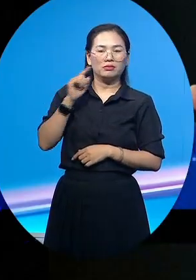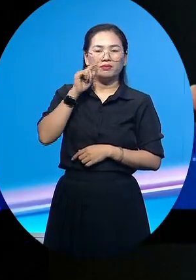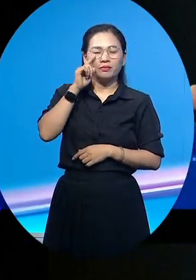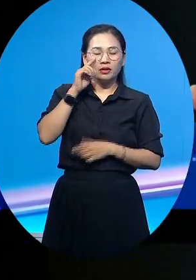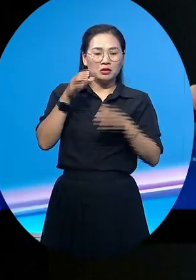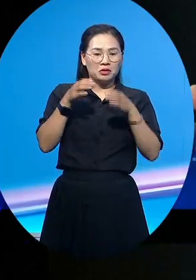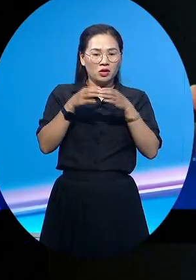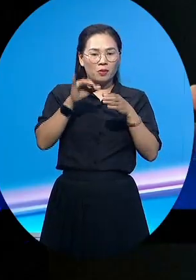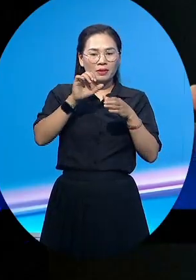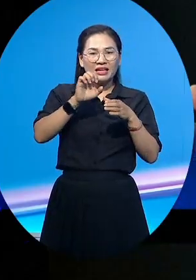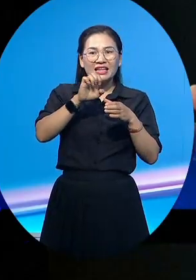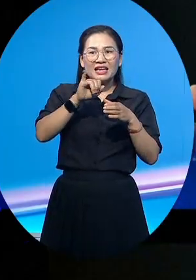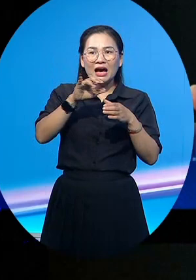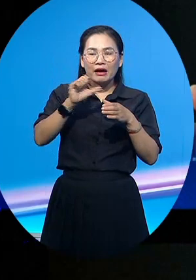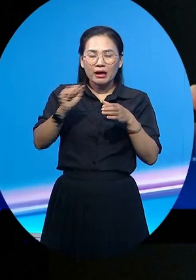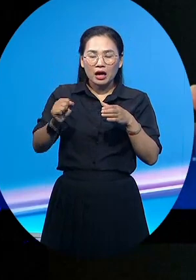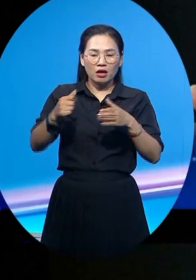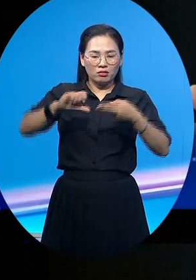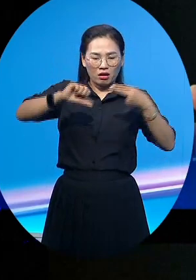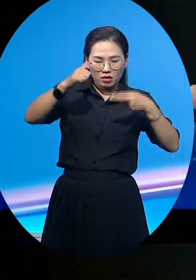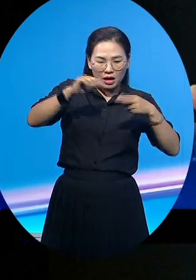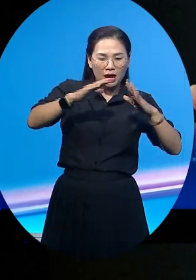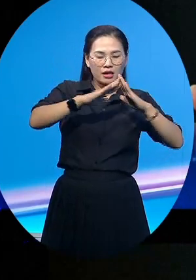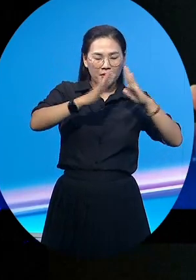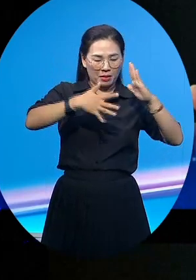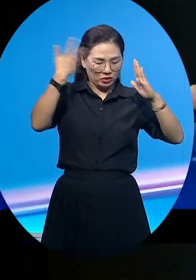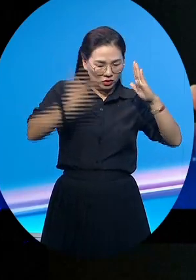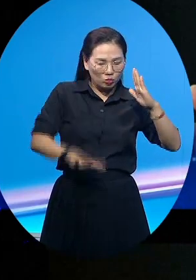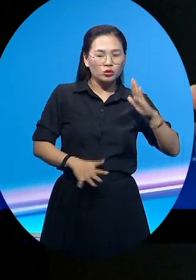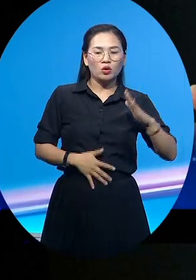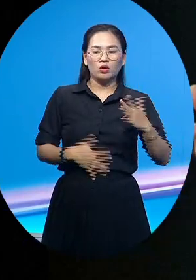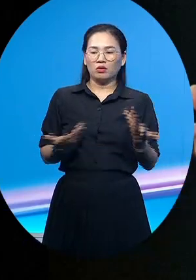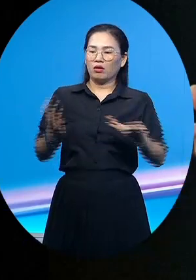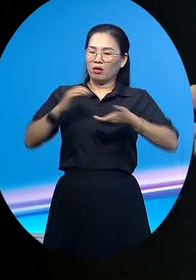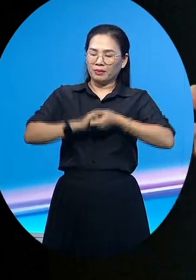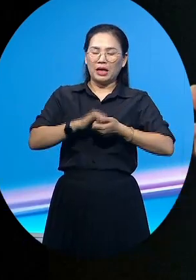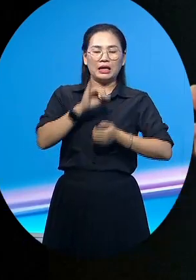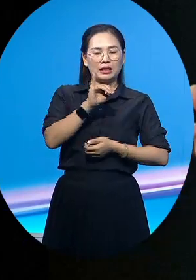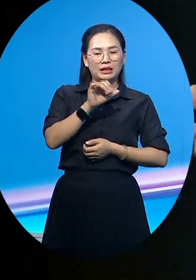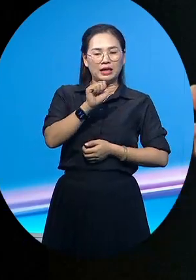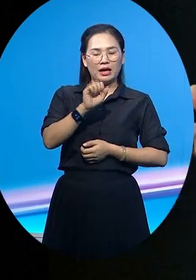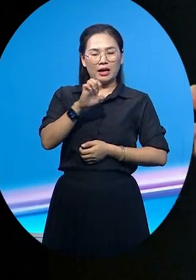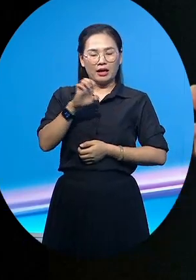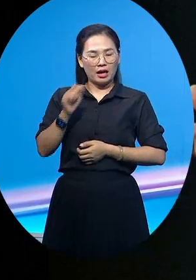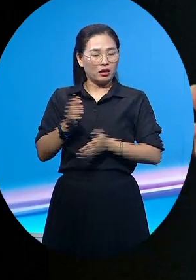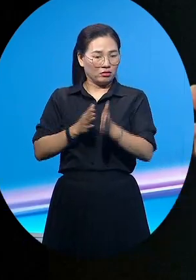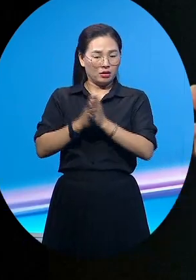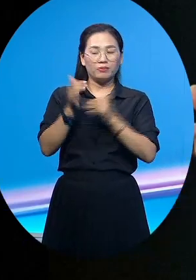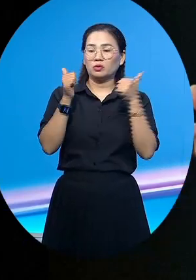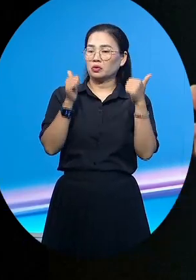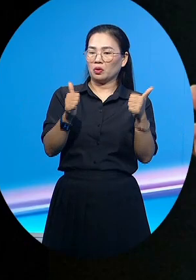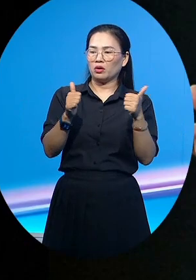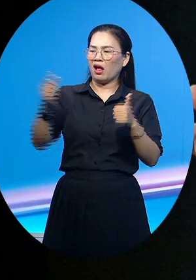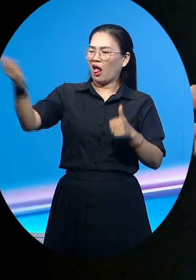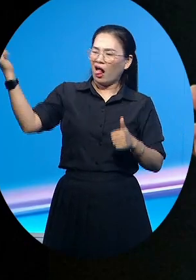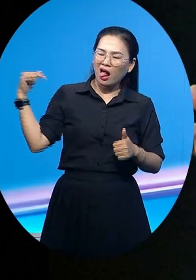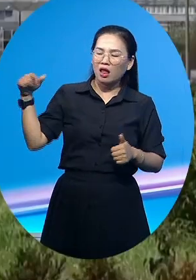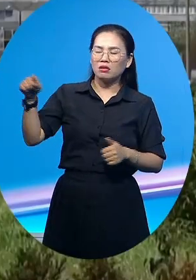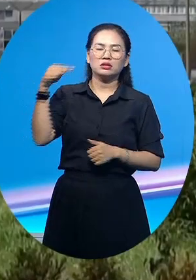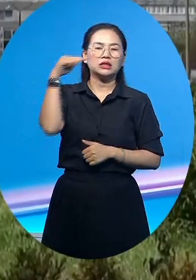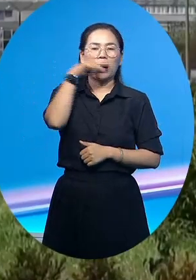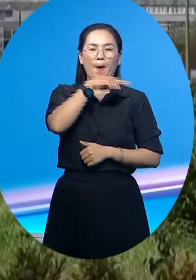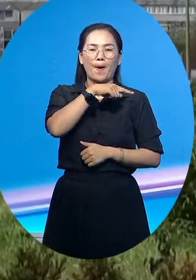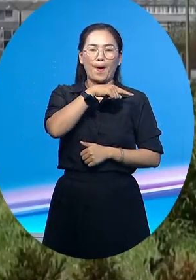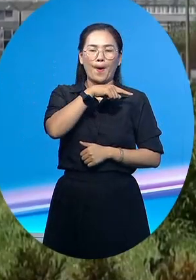ở đó xong và đánh giá tình hình rất ổn định việc đối thoại và hợp tác giữa chúng tôi với ai vẫn tiếp tục mọi thứ khác chỉ là dối trá